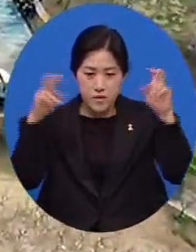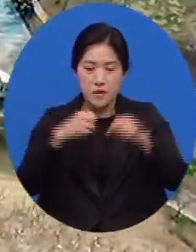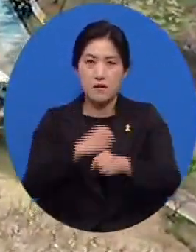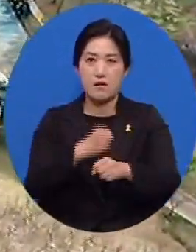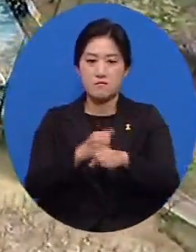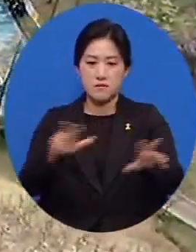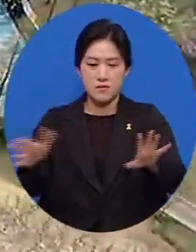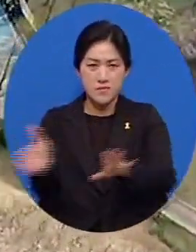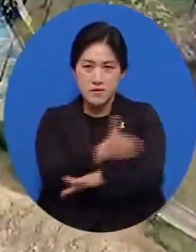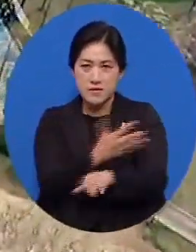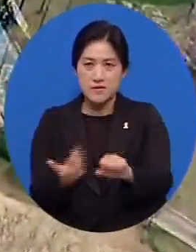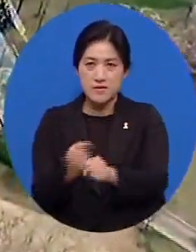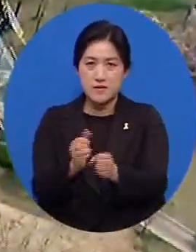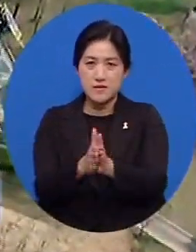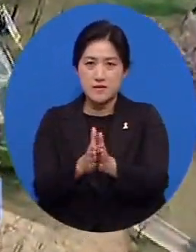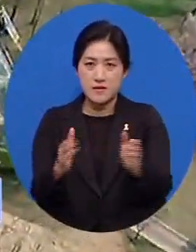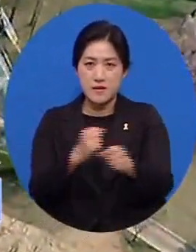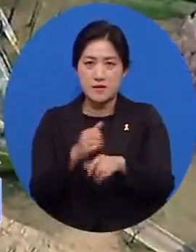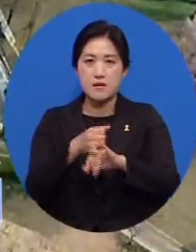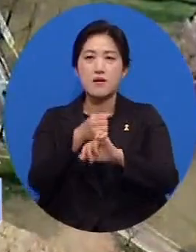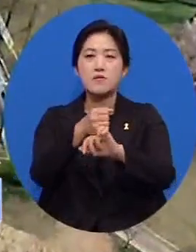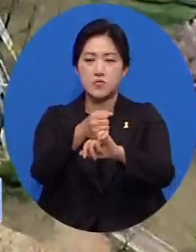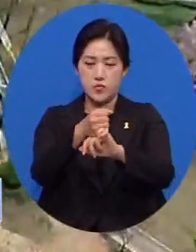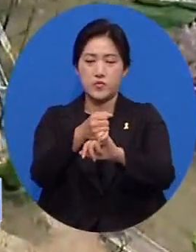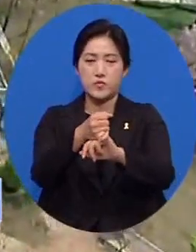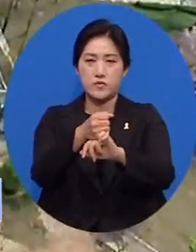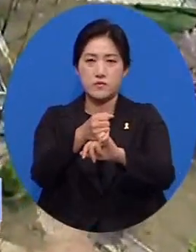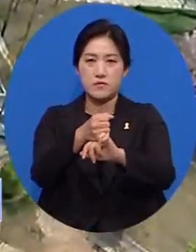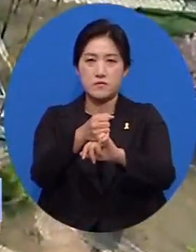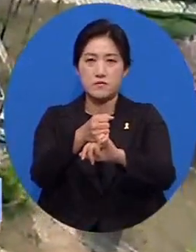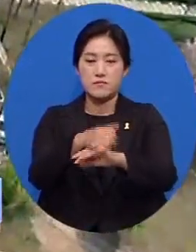다시 시작한다는 약속의 자리가 될 것입니다.